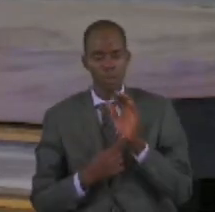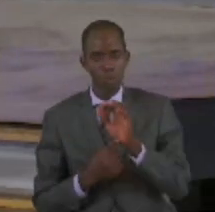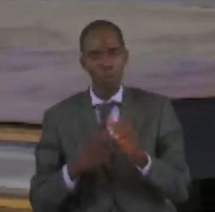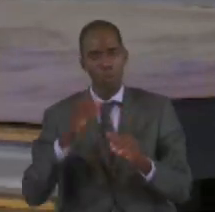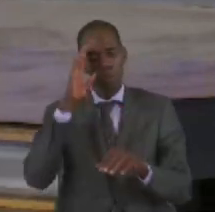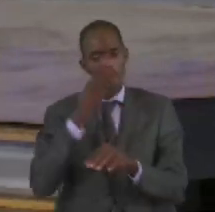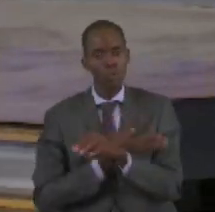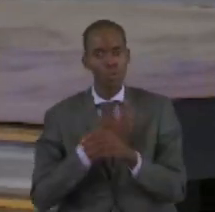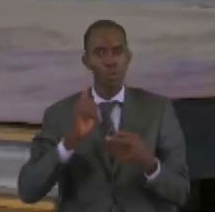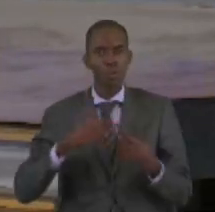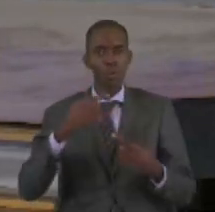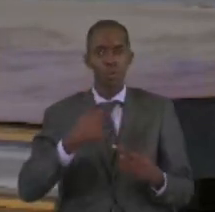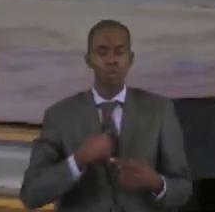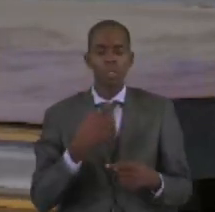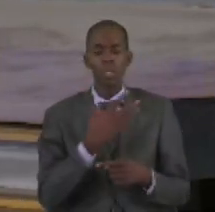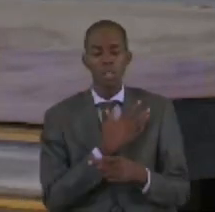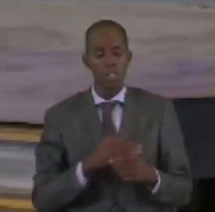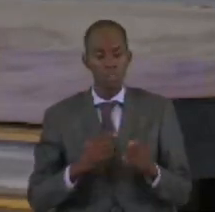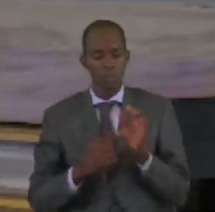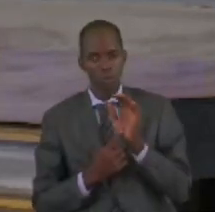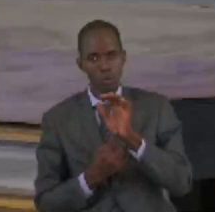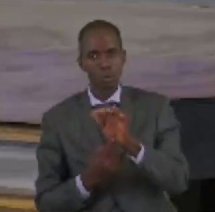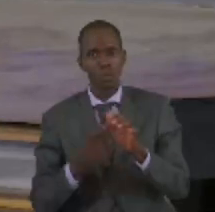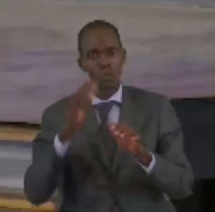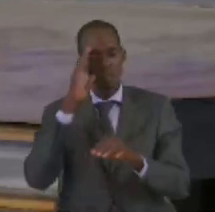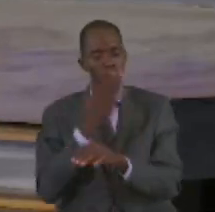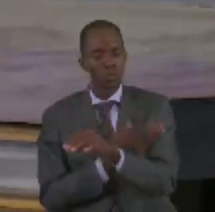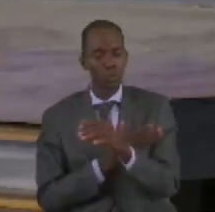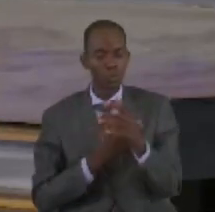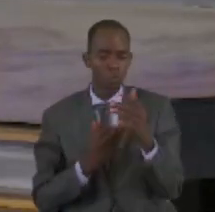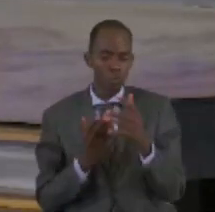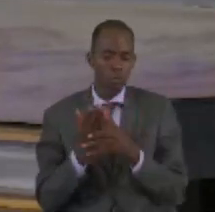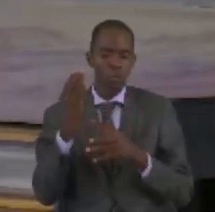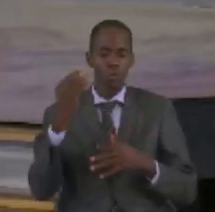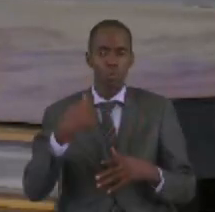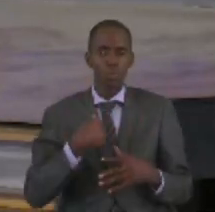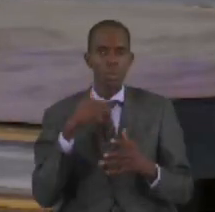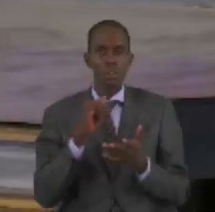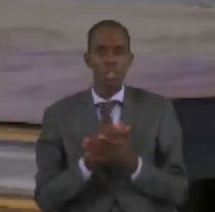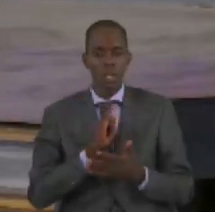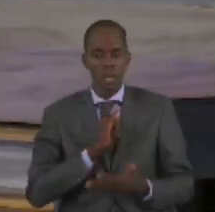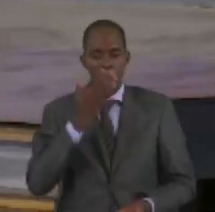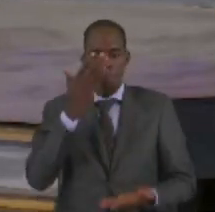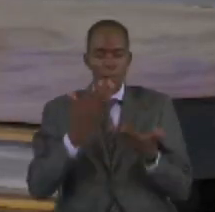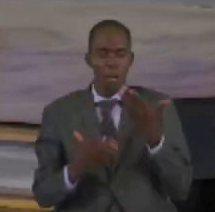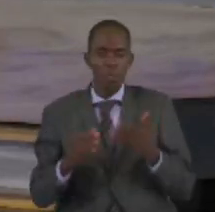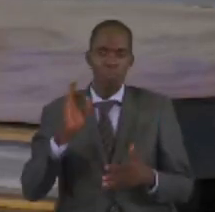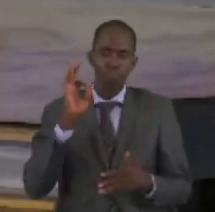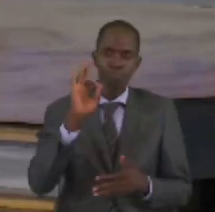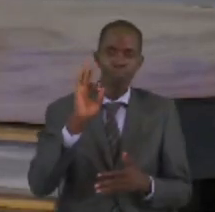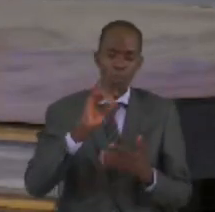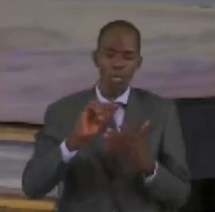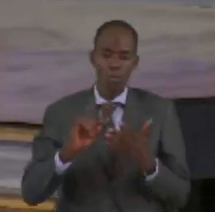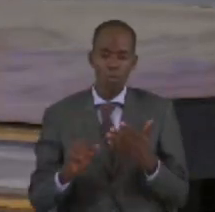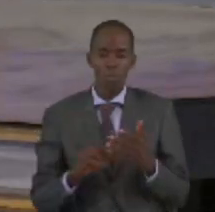a révélé le Fils en moi, et il a révélé le Fils à moi, c'est-à-dire au travers de moi, afin